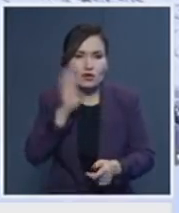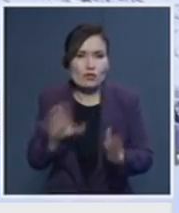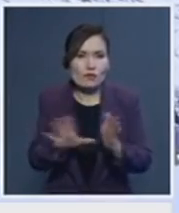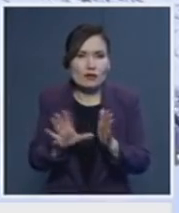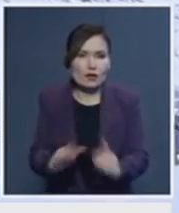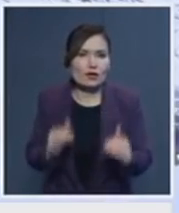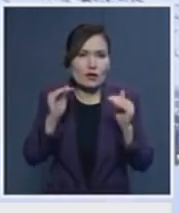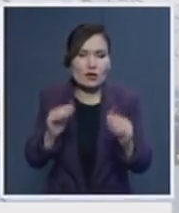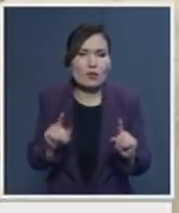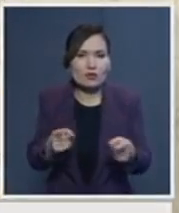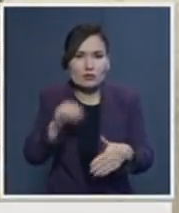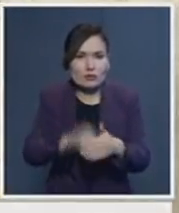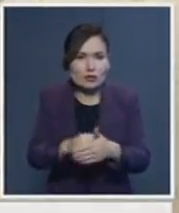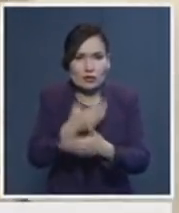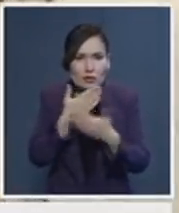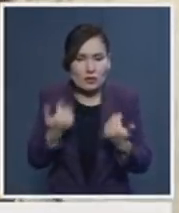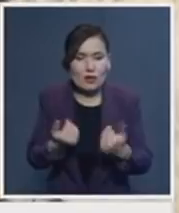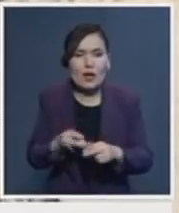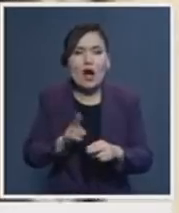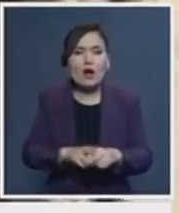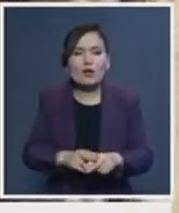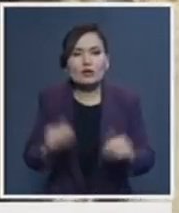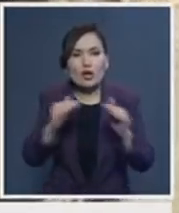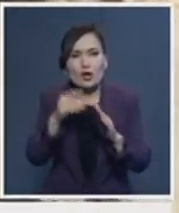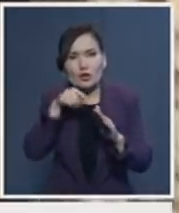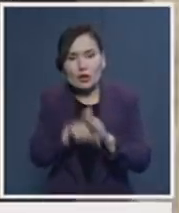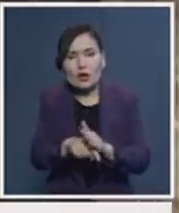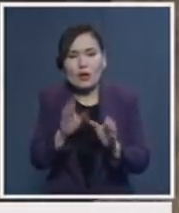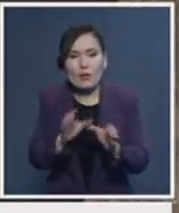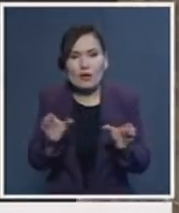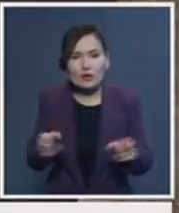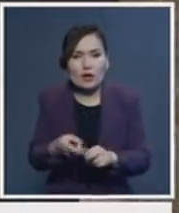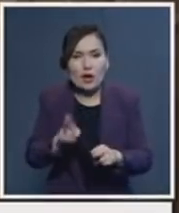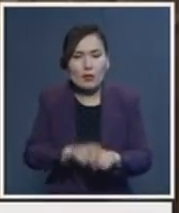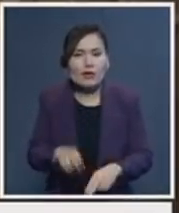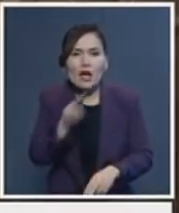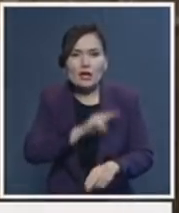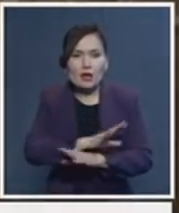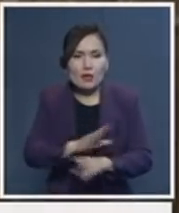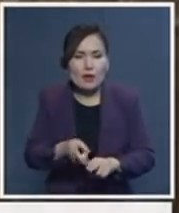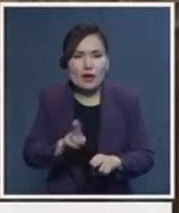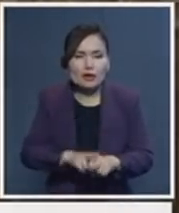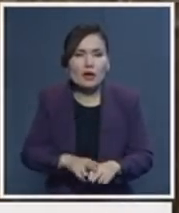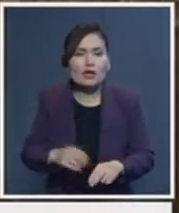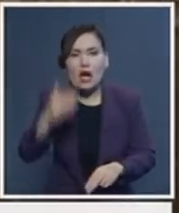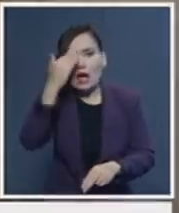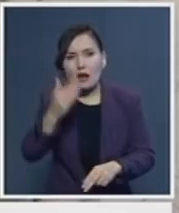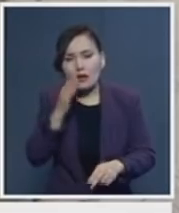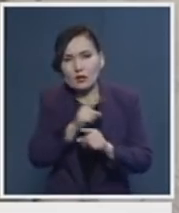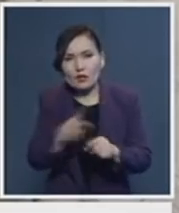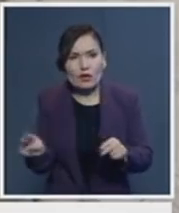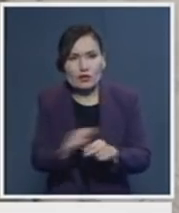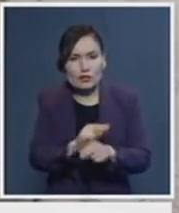Көпшілікті мазылаған мәселе бойынша белгілі болғаны, үйдің жылу есептегіш құралы былтыр істен шыққан. Алайда оны ауыстыру үшін жаз бойы үйге қарайтын жауапты